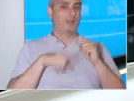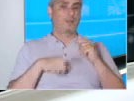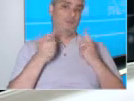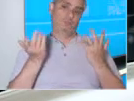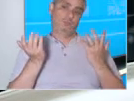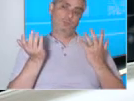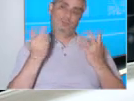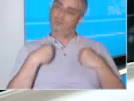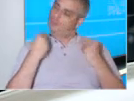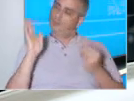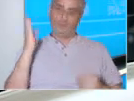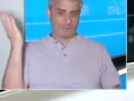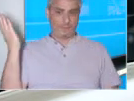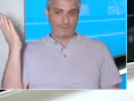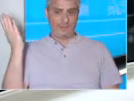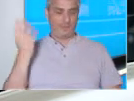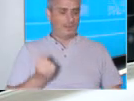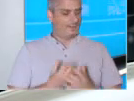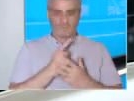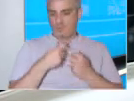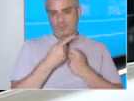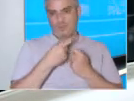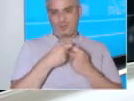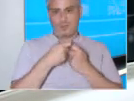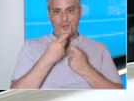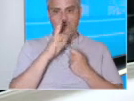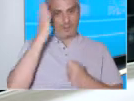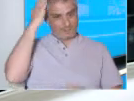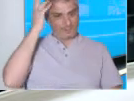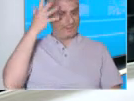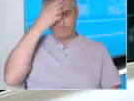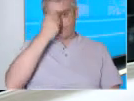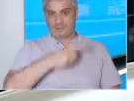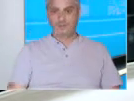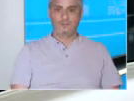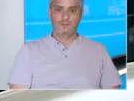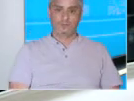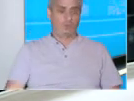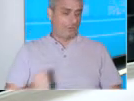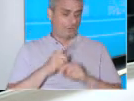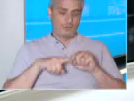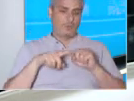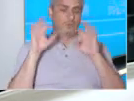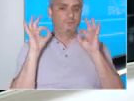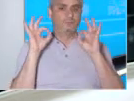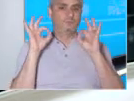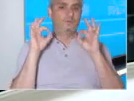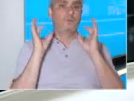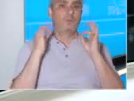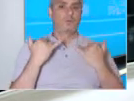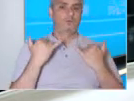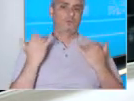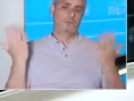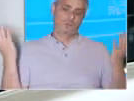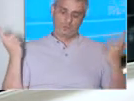אולי בעצם זה שנתנו לביבי את ההרכבה, אבל זה לא היה תלוי בו, זה היה תלוי יותר בביבי. הוא לא עשה, כמו שאתה אומר, אפס טעות, הוא לא עשה שום טעות. הוא לכאורה לא עשה טעויות, ובמיוחד עכשיו, כמו